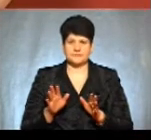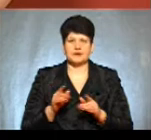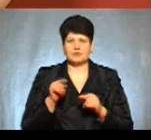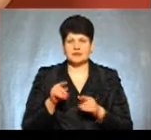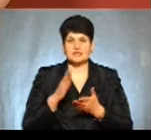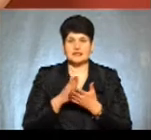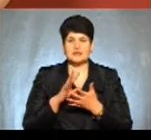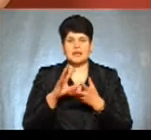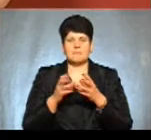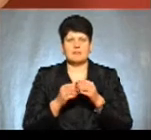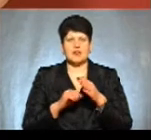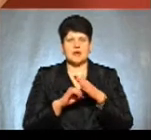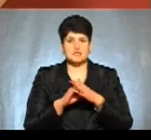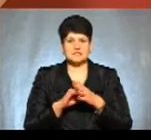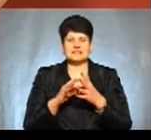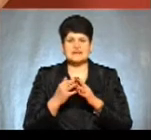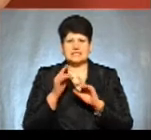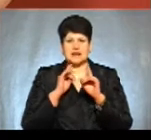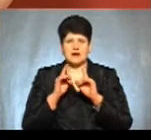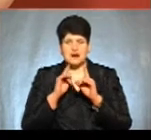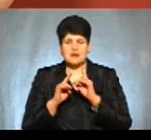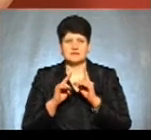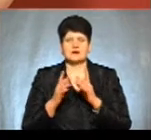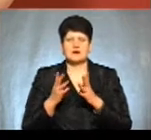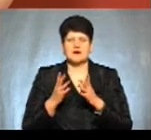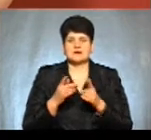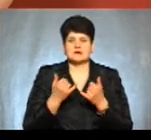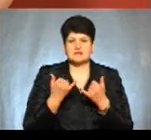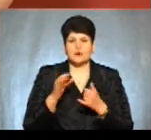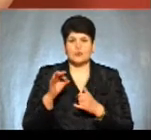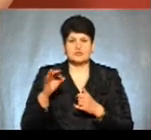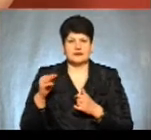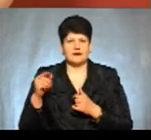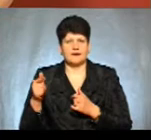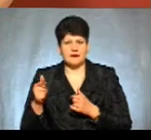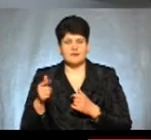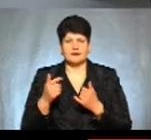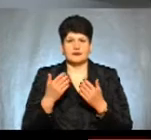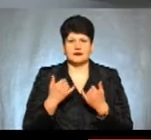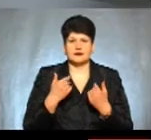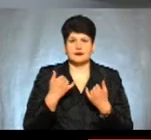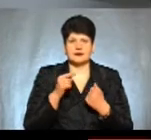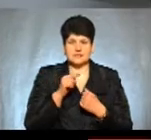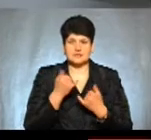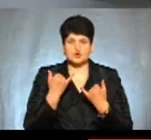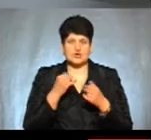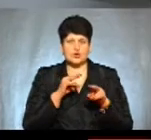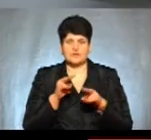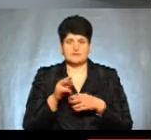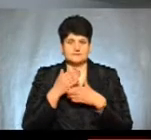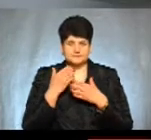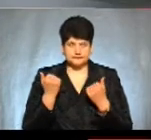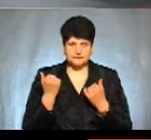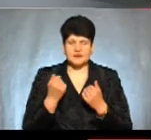які ніхто практично не доглядає. Вони стоять на балансі сільських рад, чи селищних рад, чи зараз ОТГ, але їх на сьогодні ніхто не доглядає. І